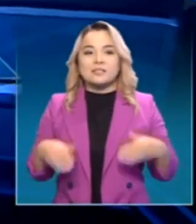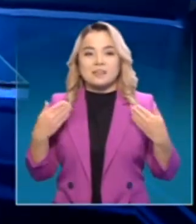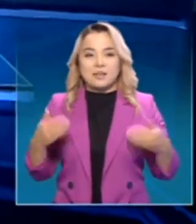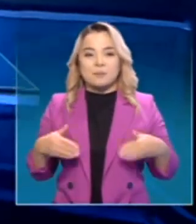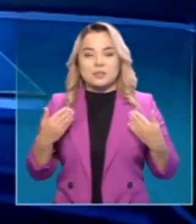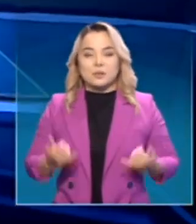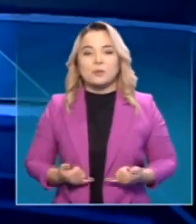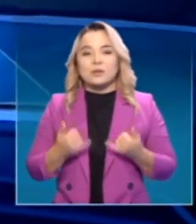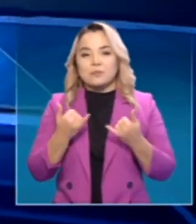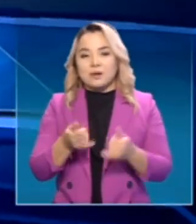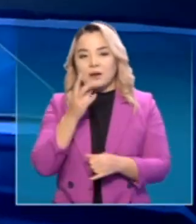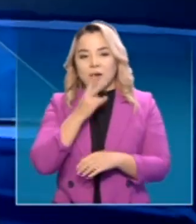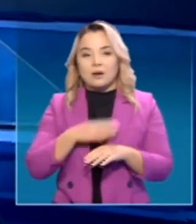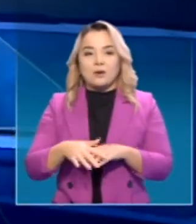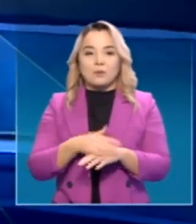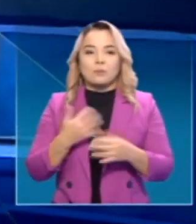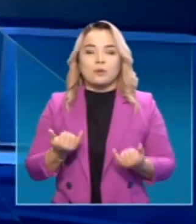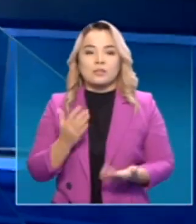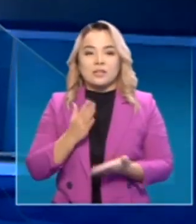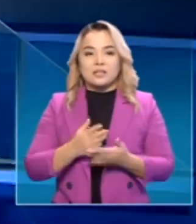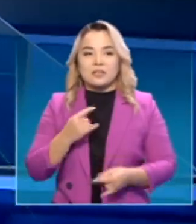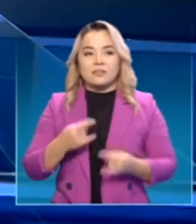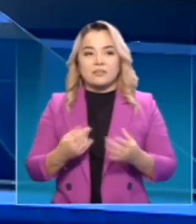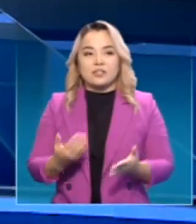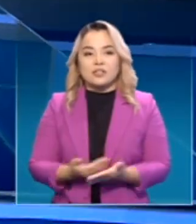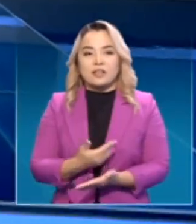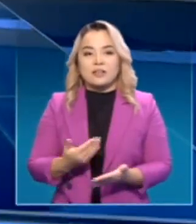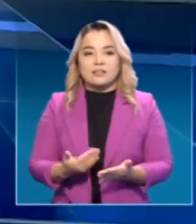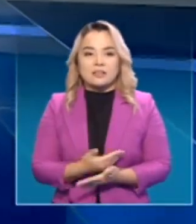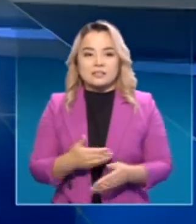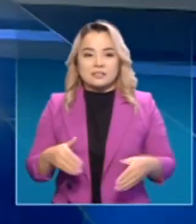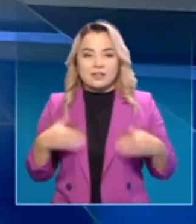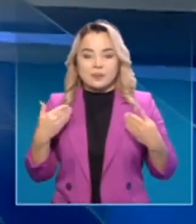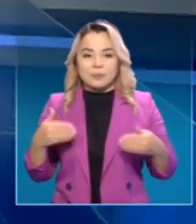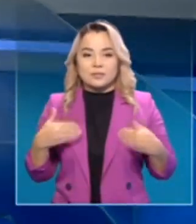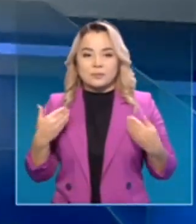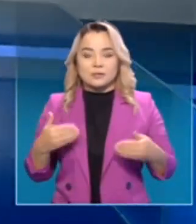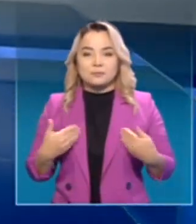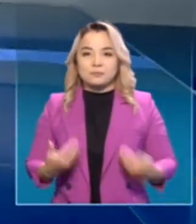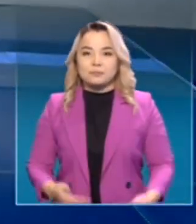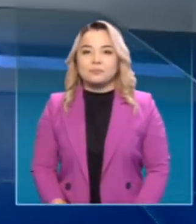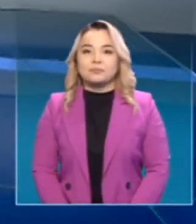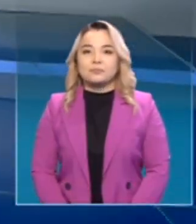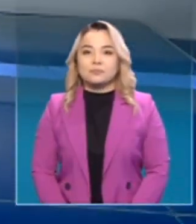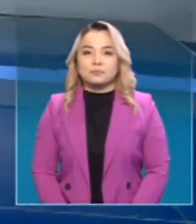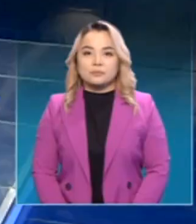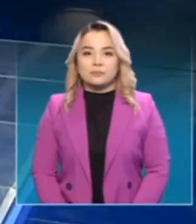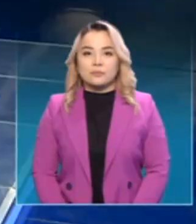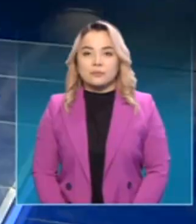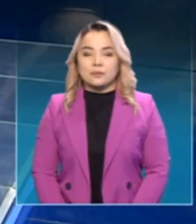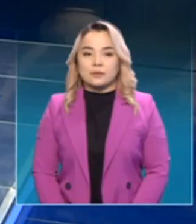Assalamu alaikum, hurmetli көрермен, Ұлттық арнаның эфирінде ақпарат, студияда Дархан Рахымжан, сурда аудармада Шырын Жанғабыл.